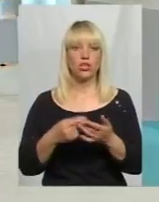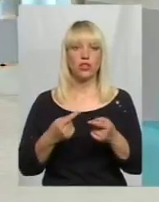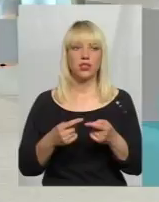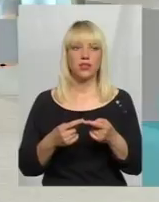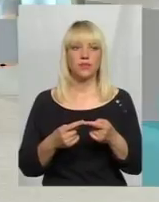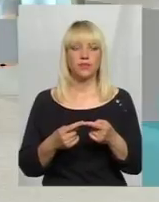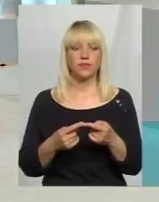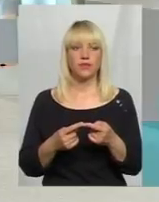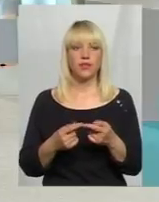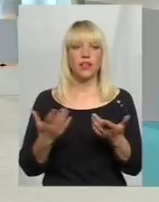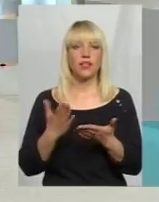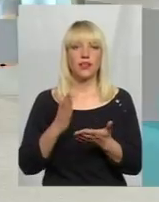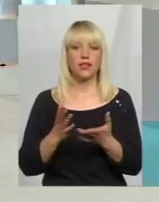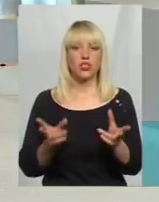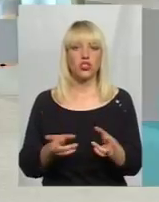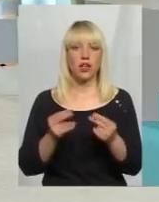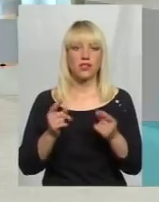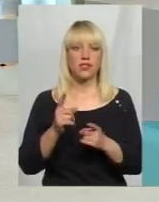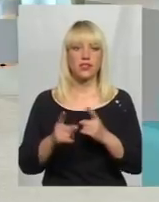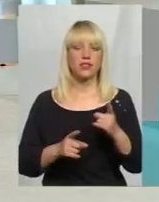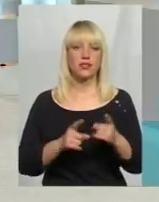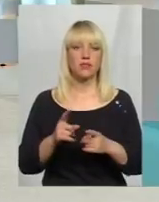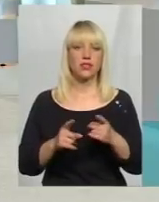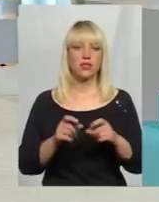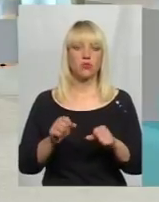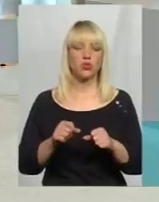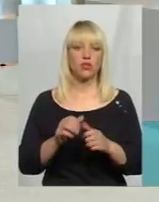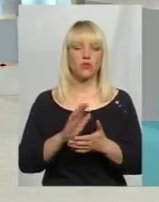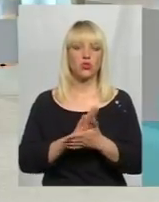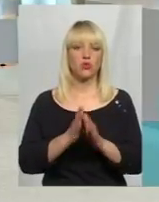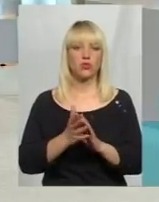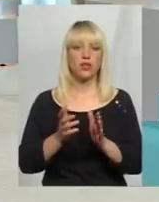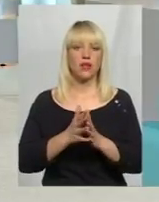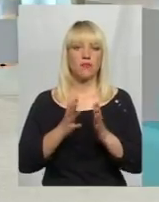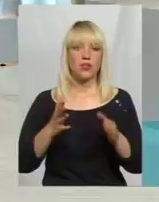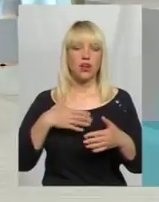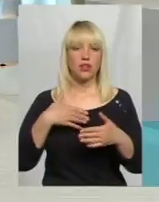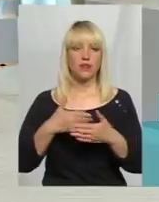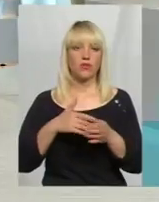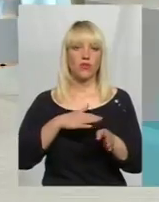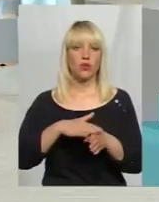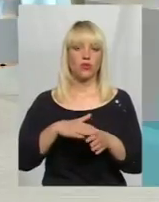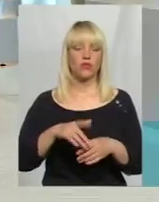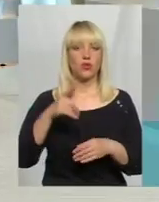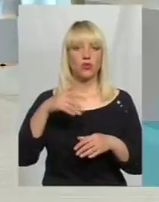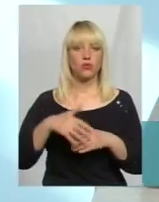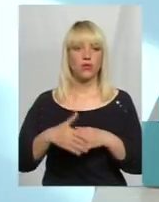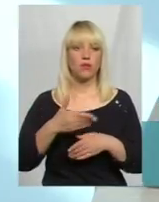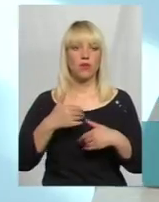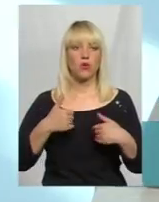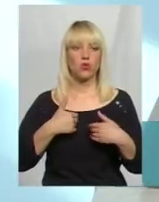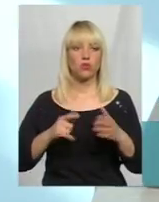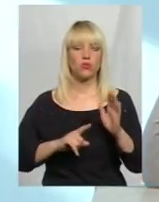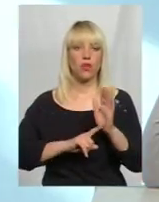промисловості, ну, які шанси змінити, можливо, ситуацію і більш активно поповнювати? Розумієте, ми хочемо